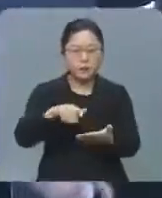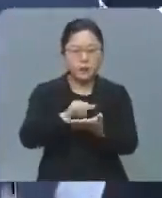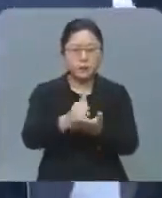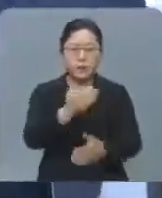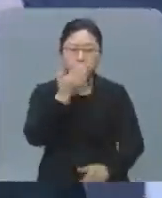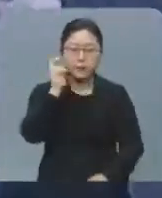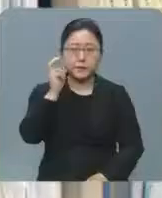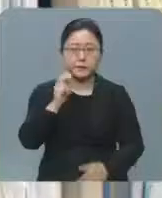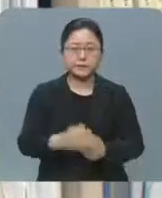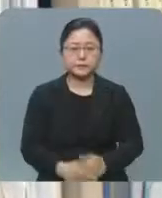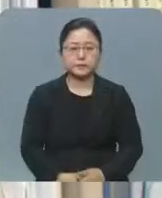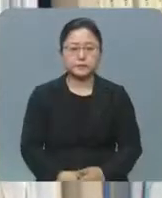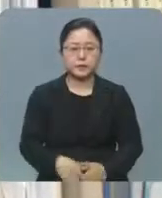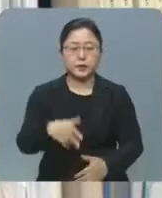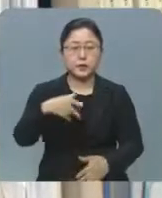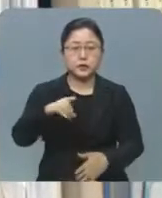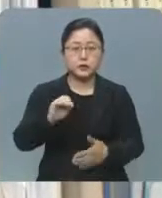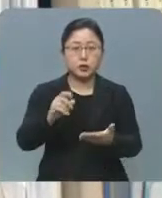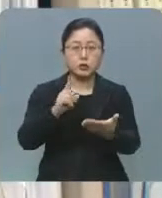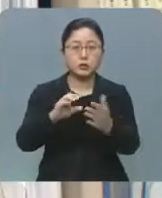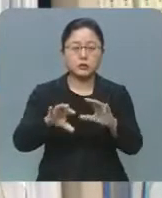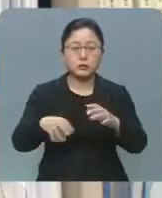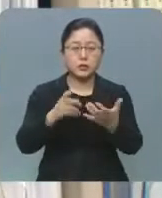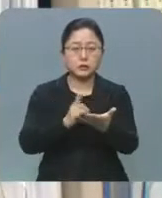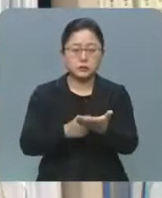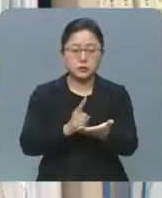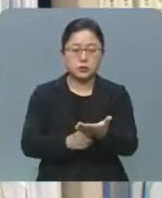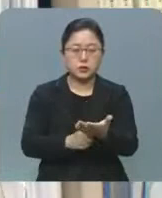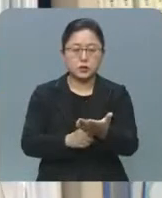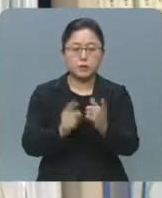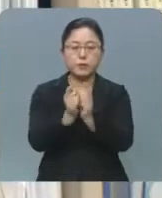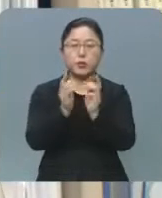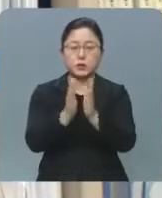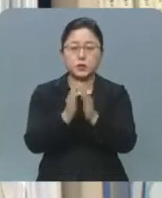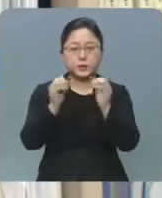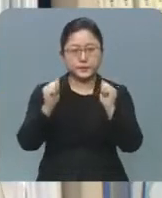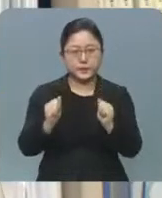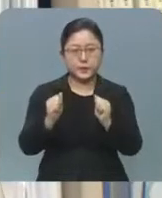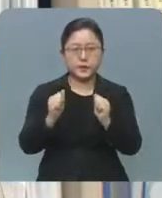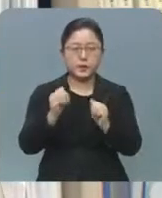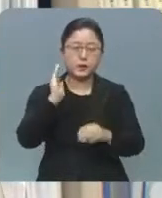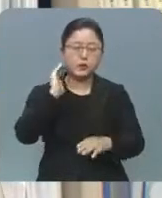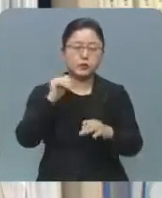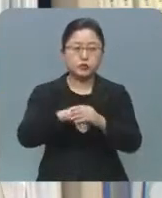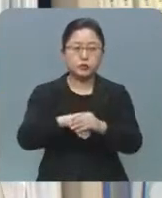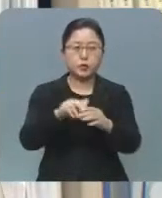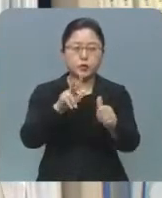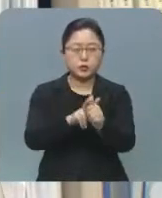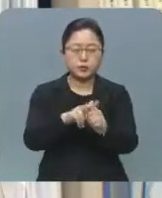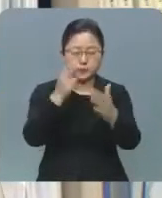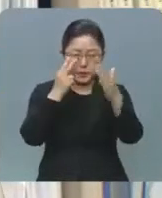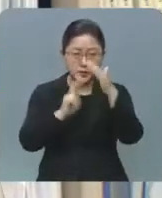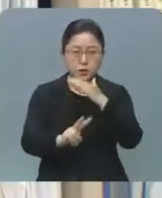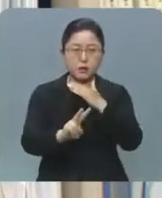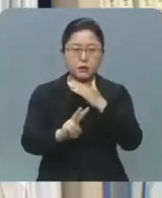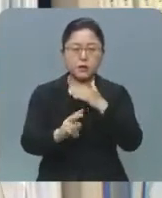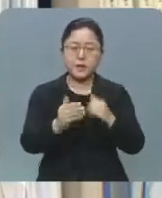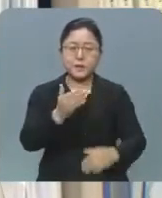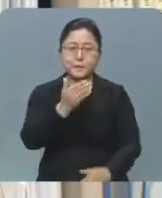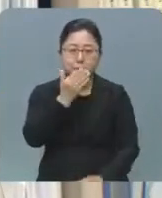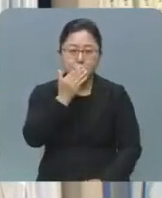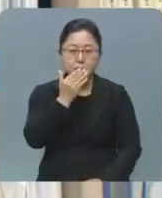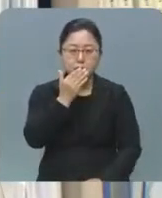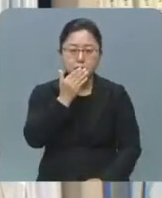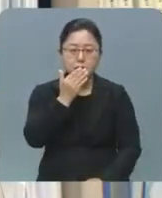있습니다. 정세균 총리의 경우 본인의 존재감과 대선 후보로서 비전, 어떤